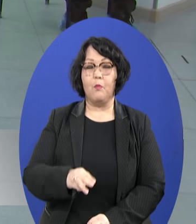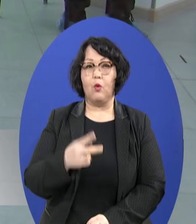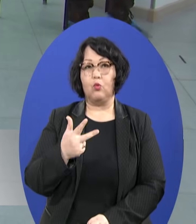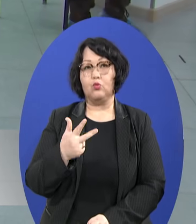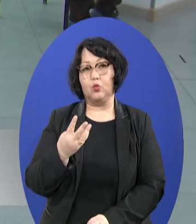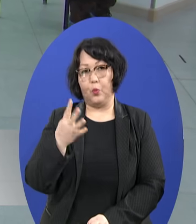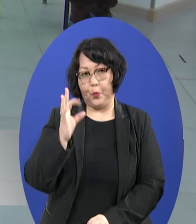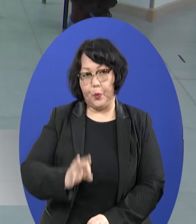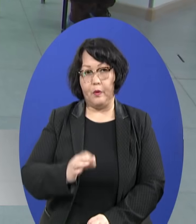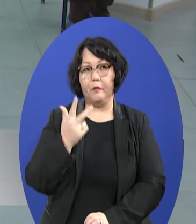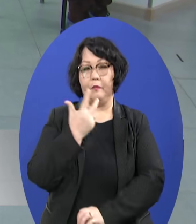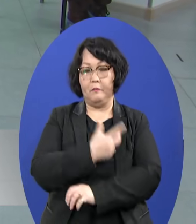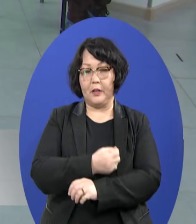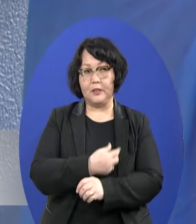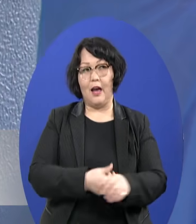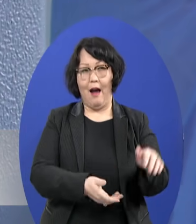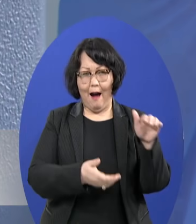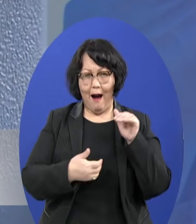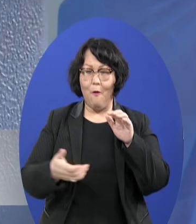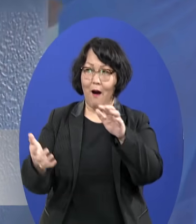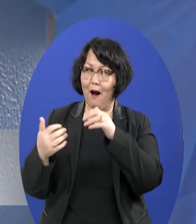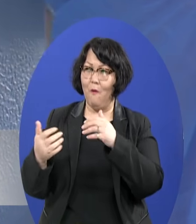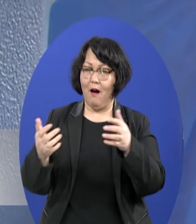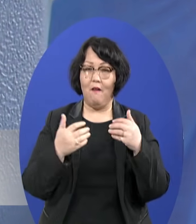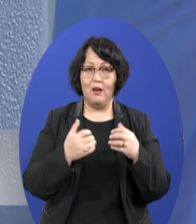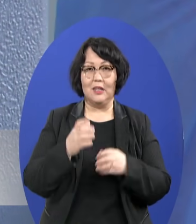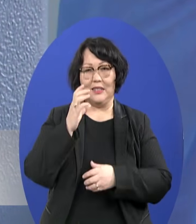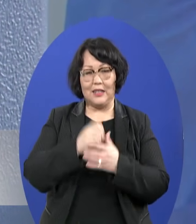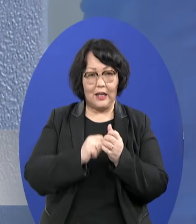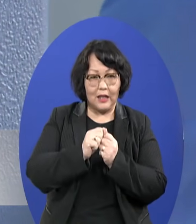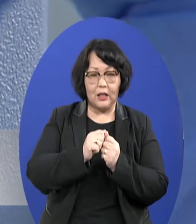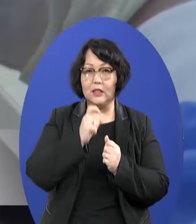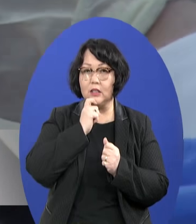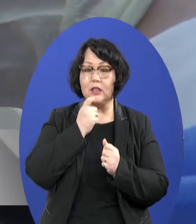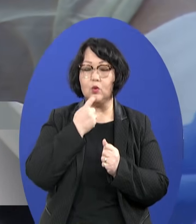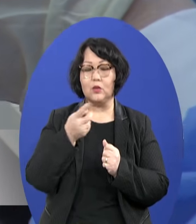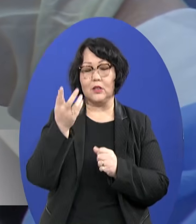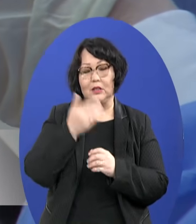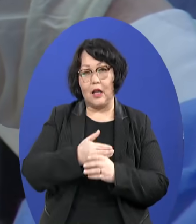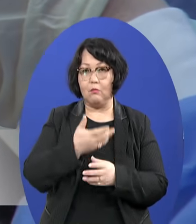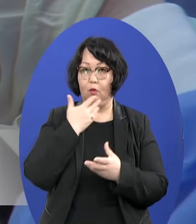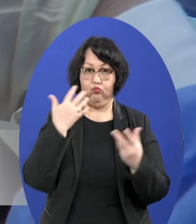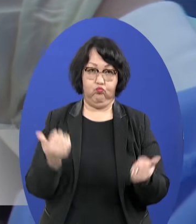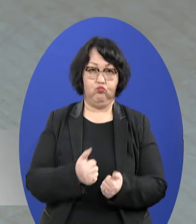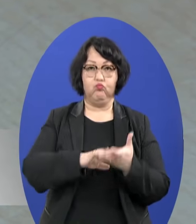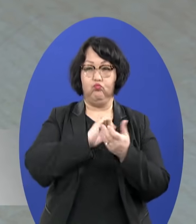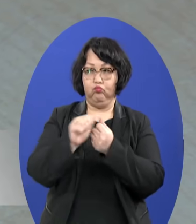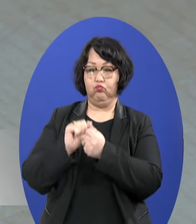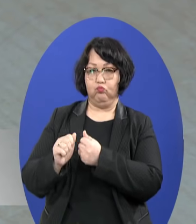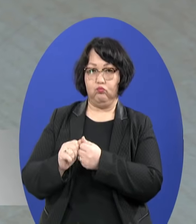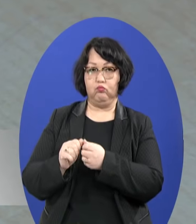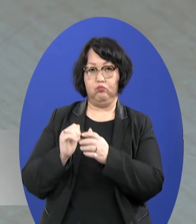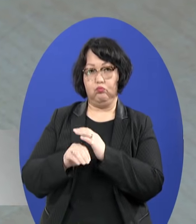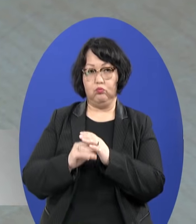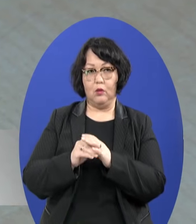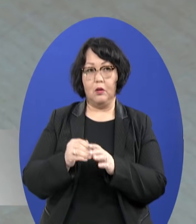байна. Вакцин татан авалтын тухайд санхүүгийн ямарваны хүндрэл үүсэхгүй байгаа бол халдвар авсан иргэд эрүүл мэндийн даатгалын сангаас тодорхой хөнгөлтийг